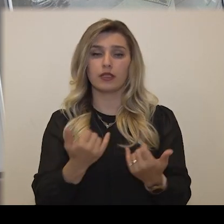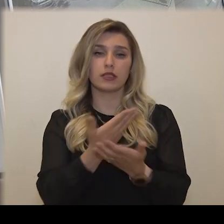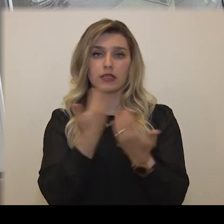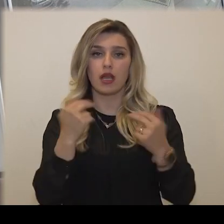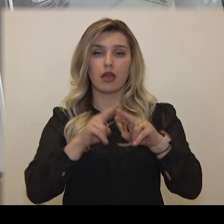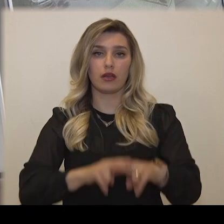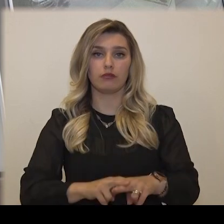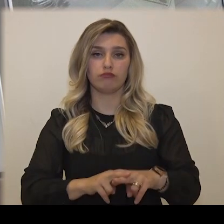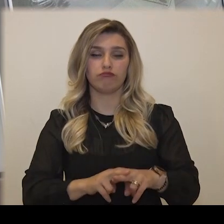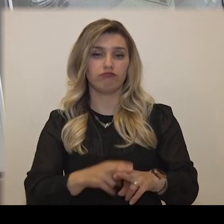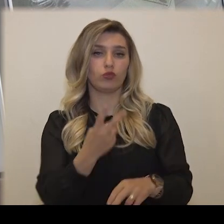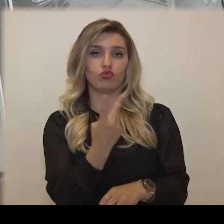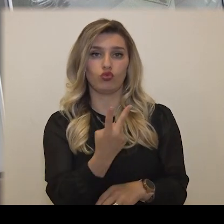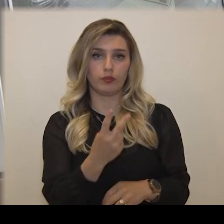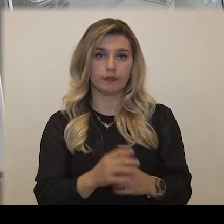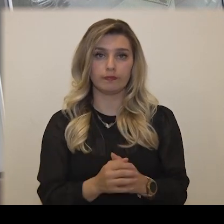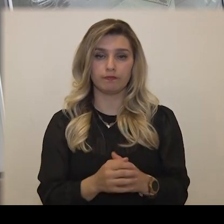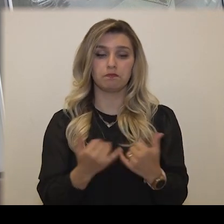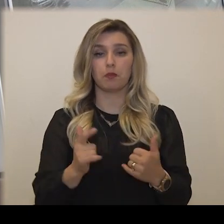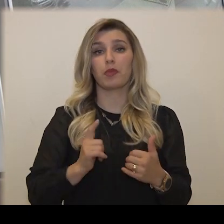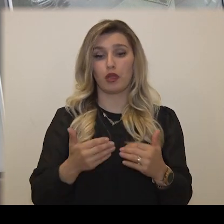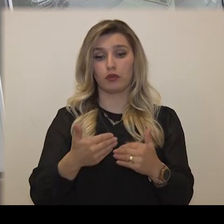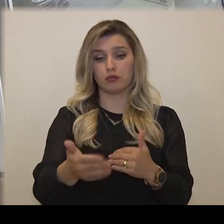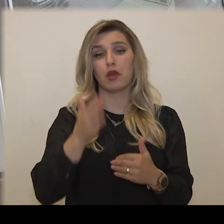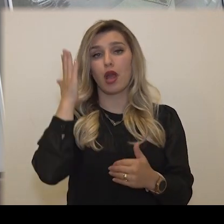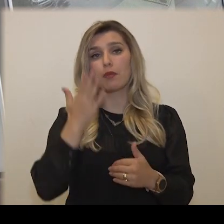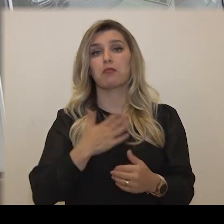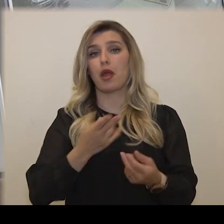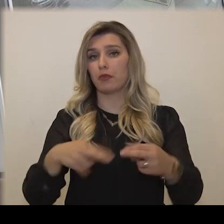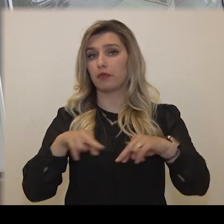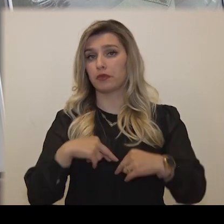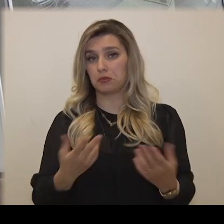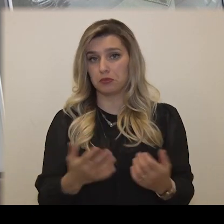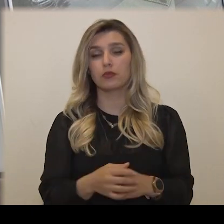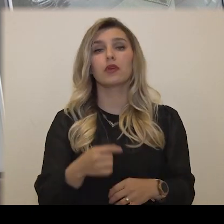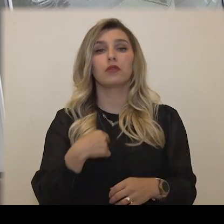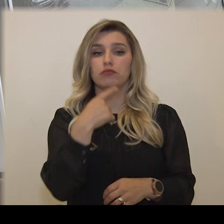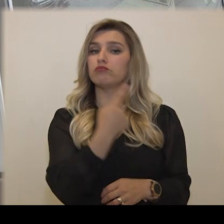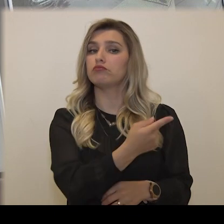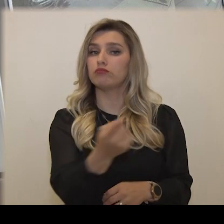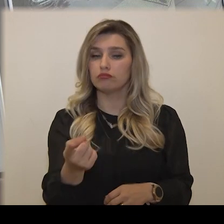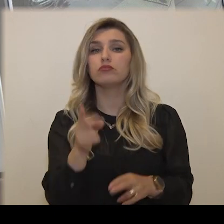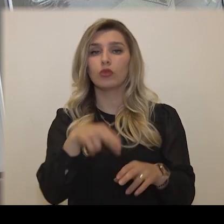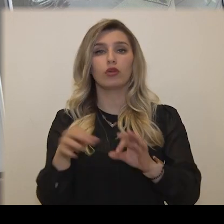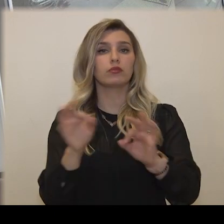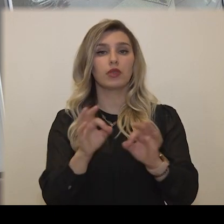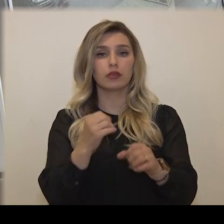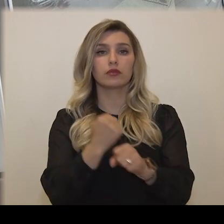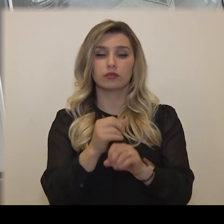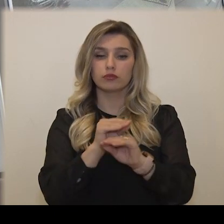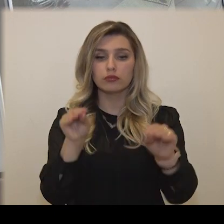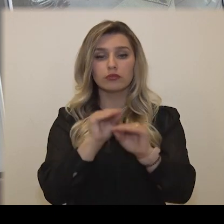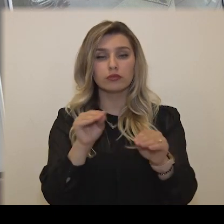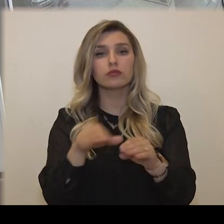momentin nuk janë aktive, pritën që të ardhën të jenë aktive, këta nëzës përgatitën për tregun e punës,